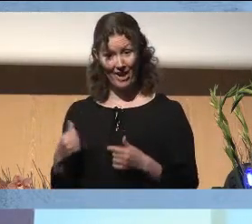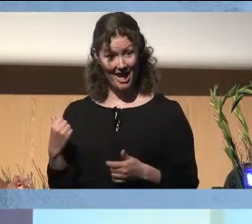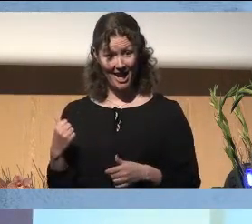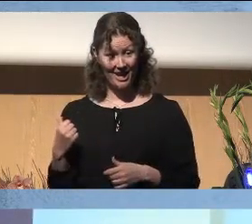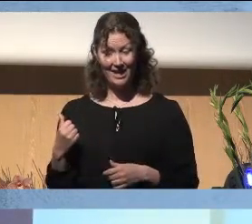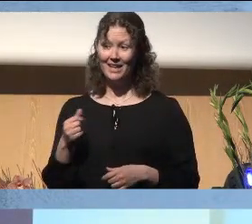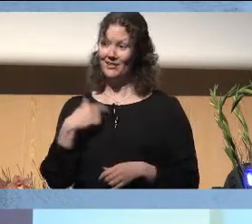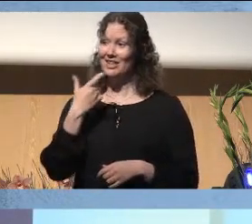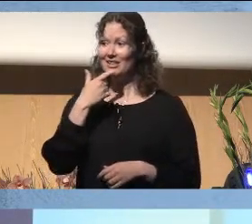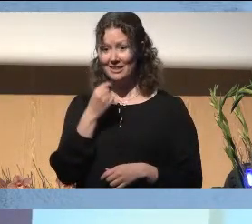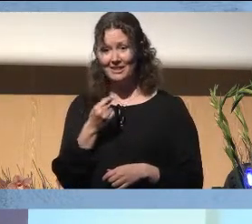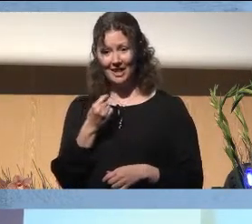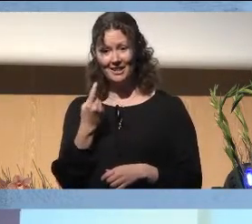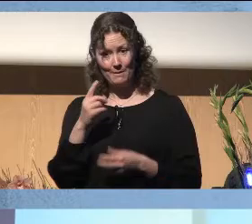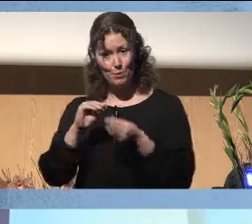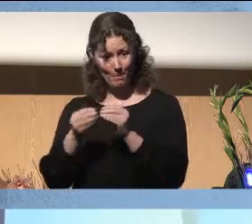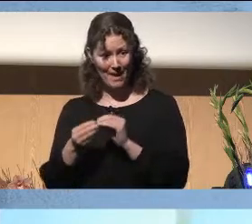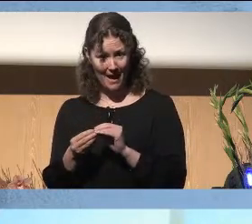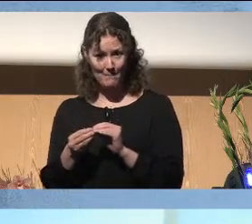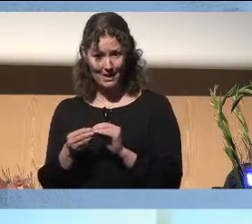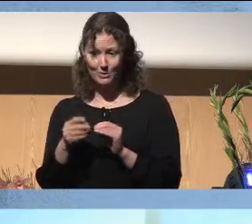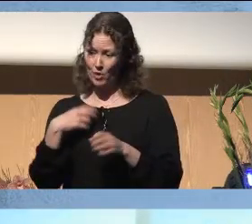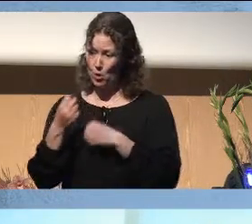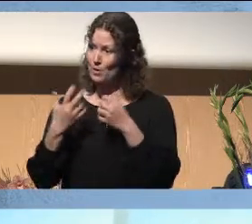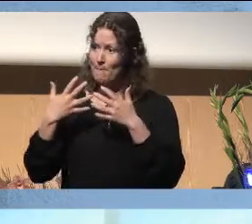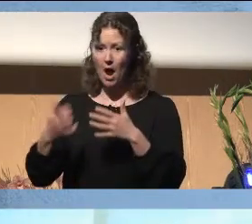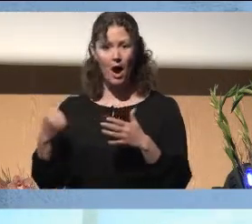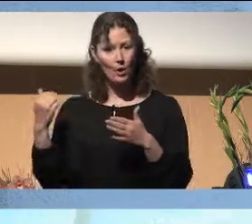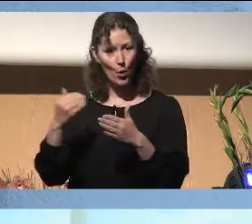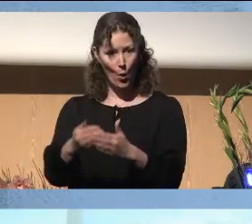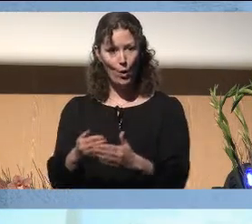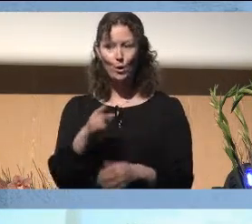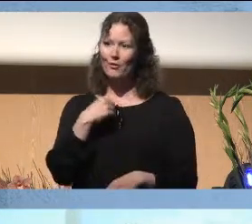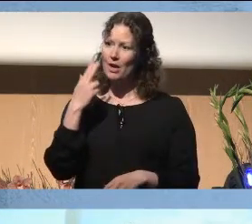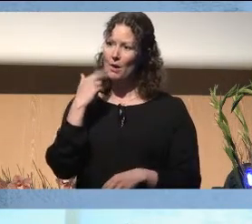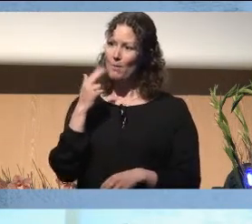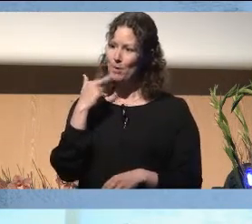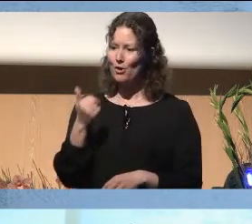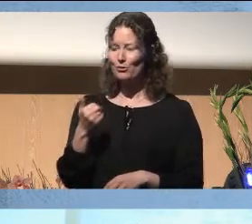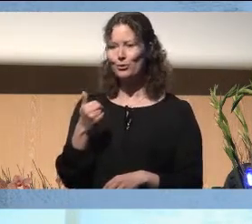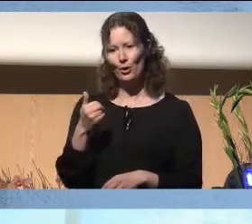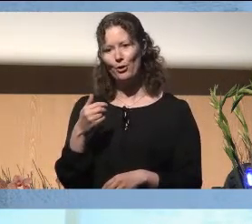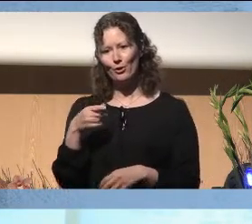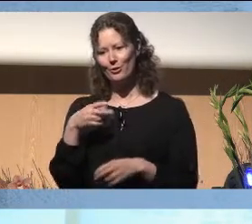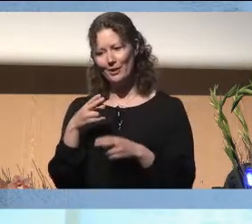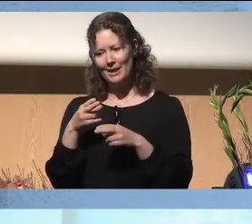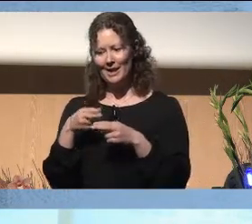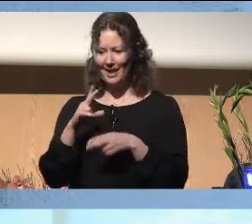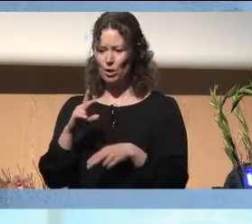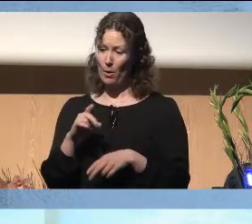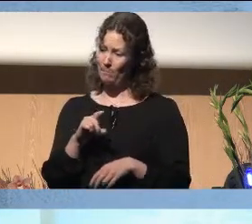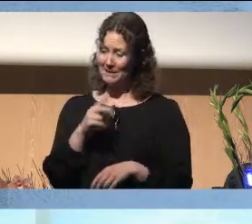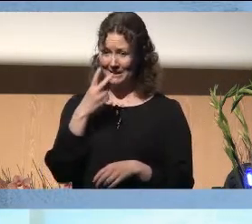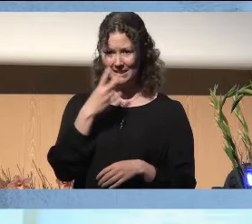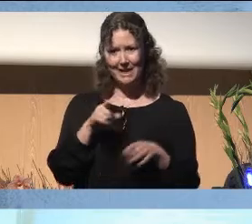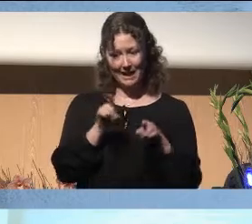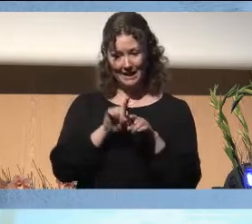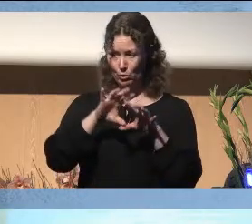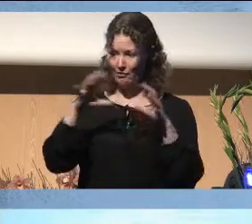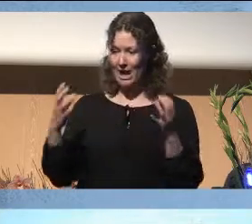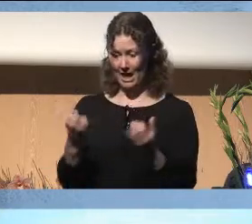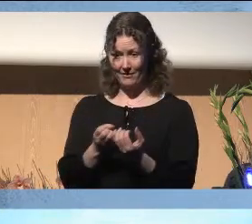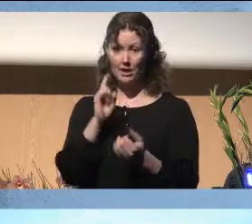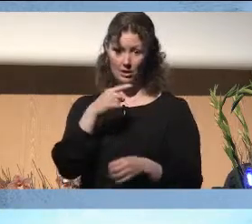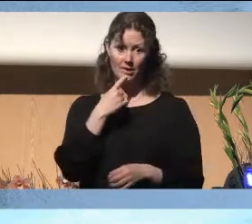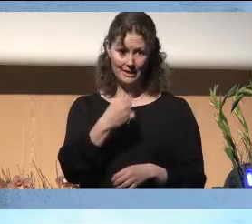Vi känner till de här problemen och vi har gjort det under många år. Och vi har försökt komma till rätta med dem. De ser likadana ut i hela världen kan jag